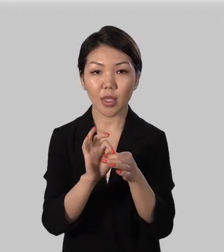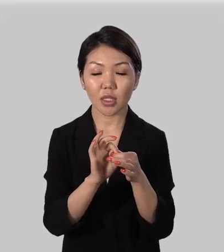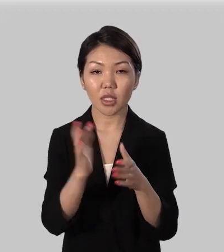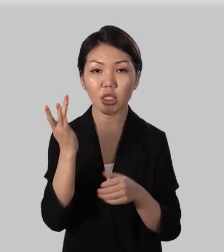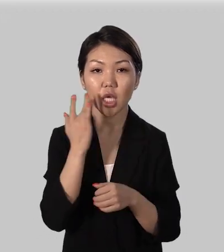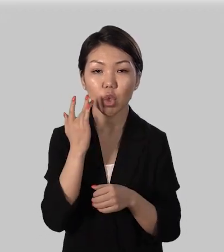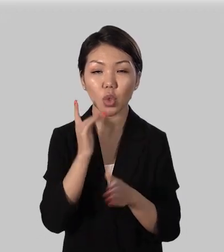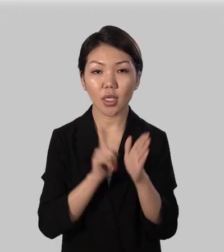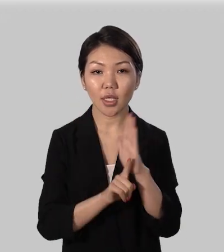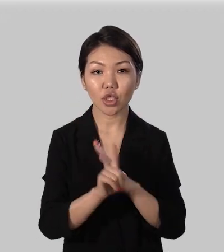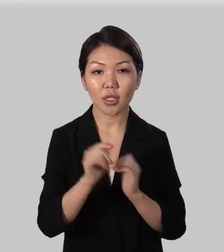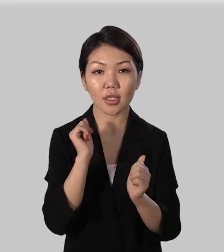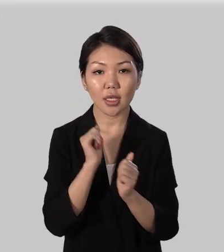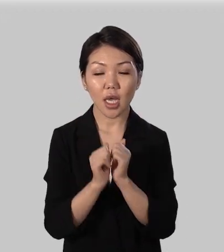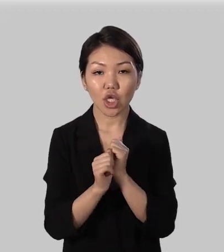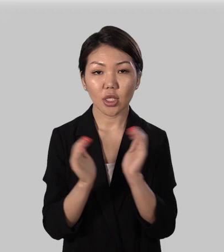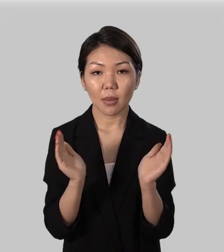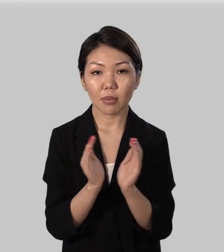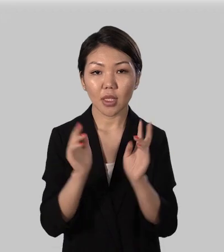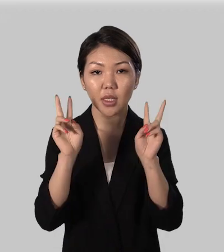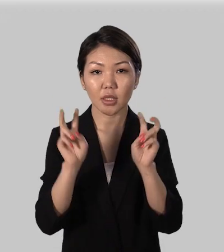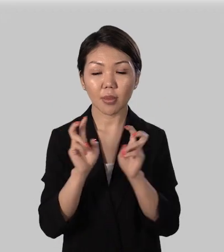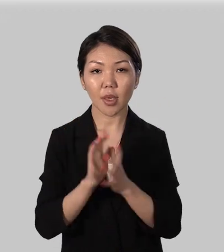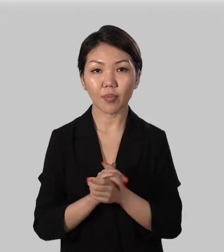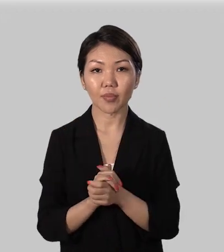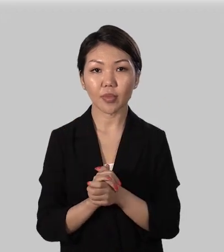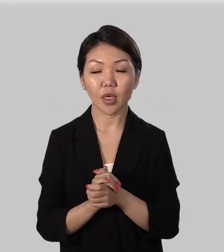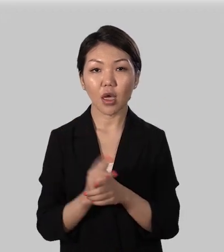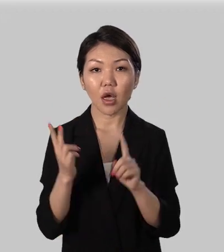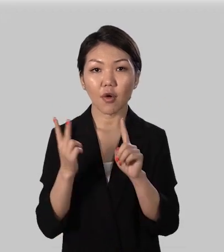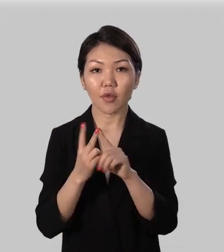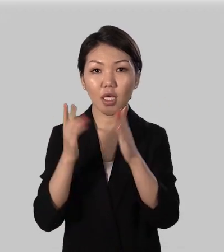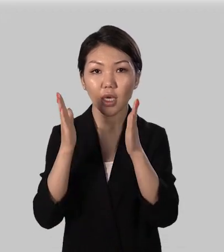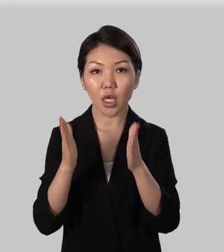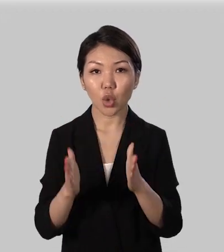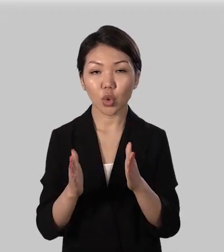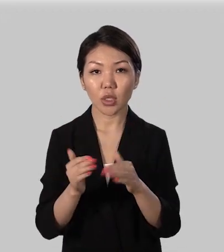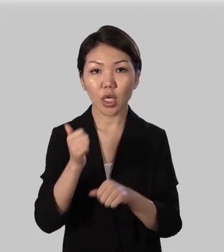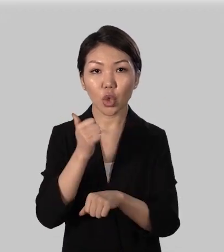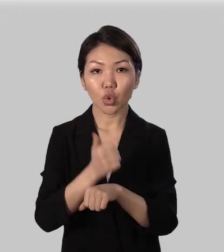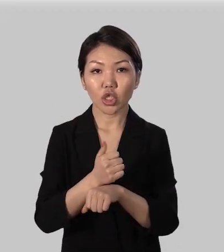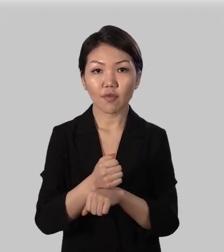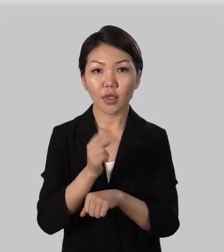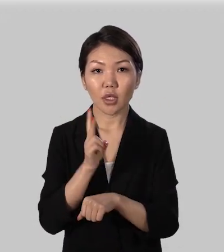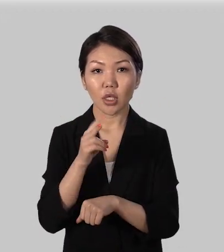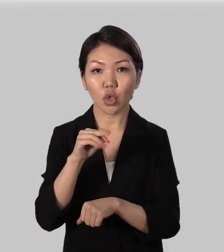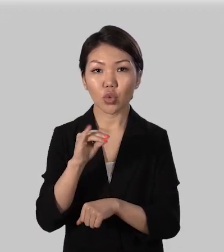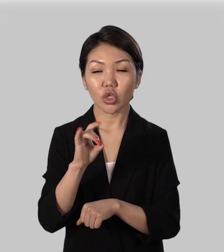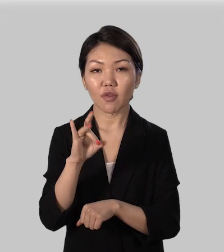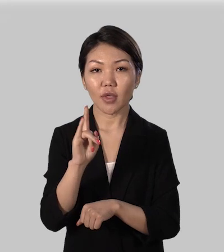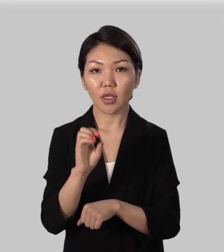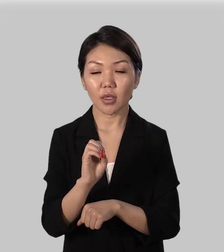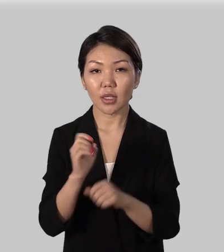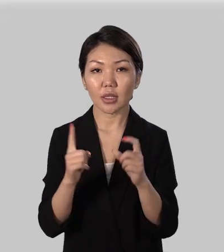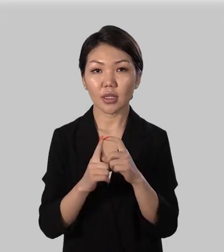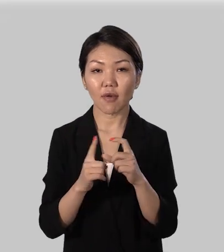которых начинается каждая микро тема вторая колонка ключевые слова микротемы